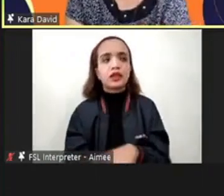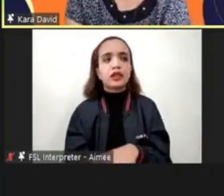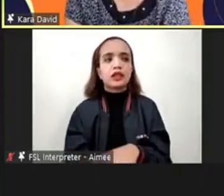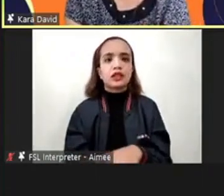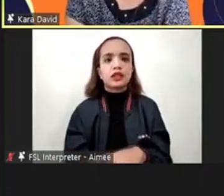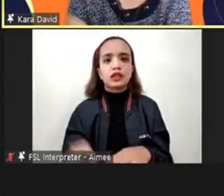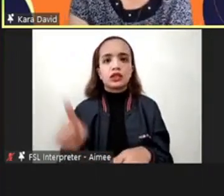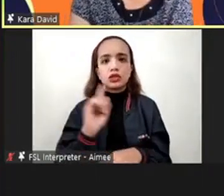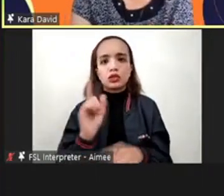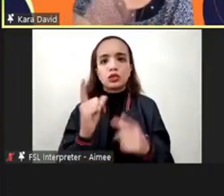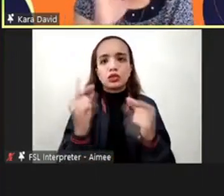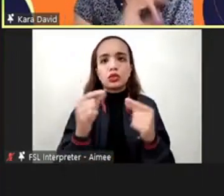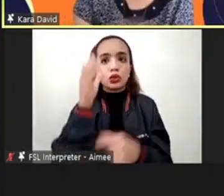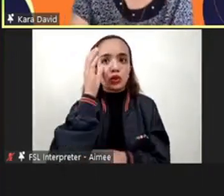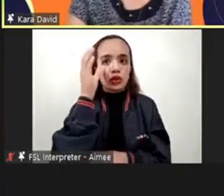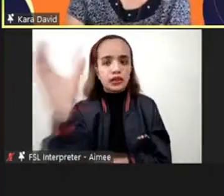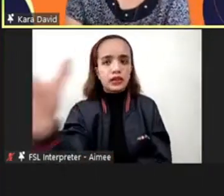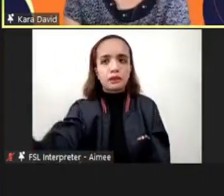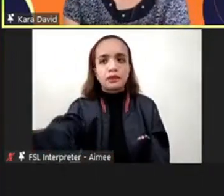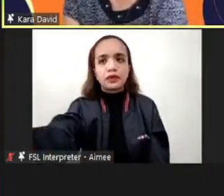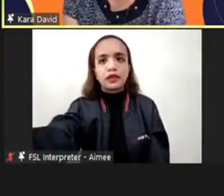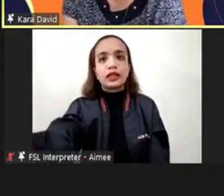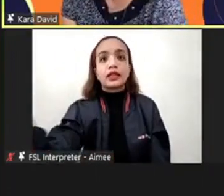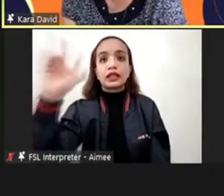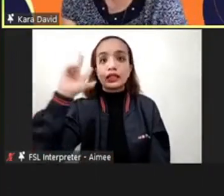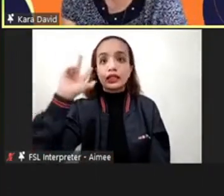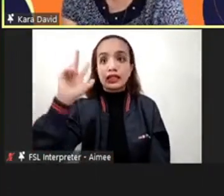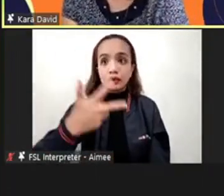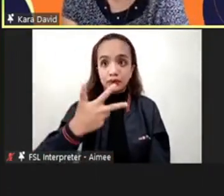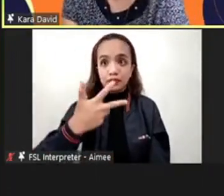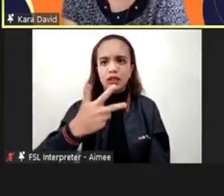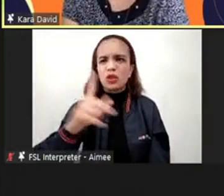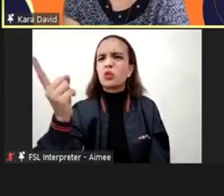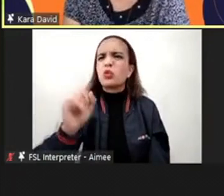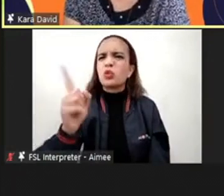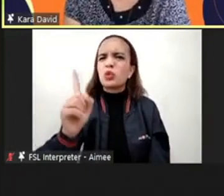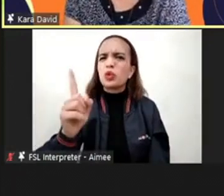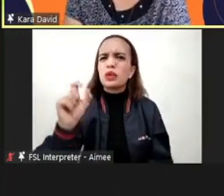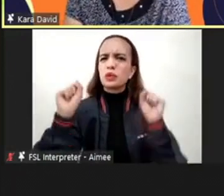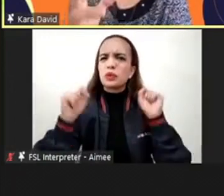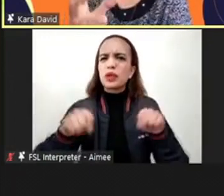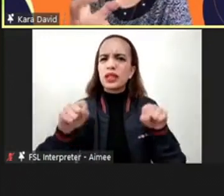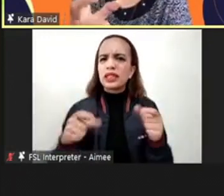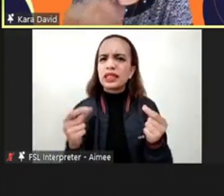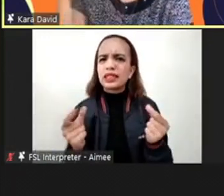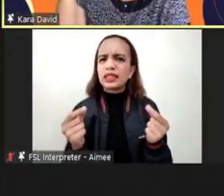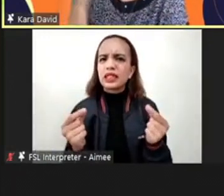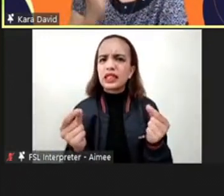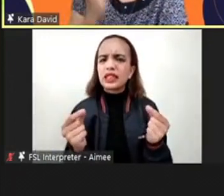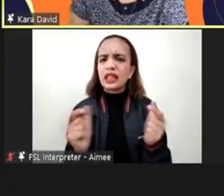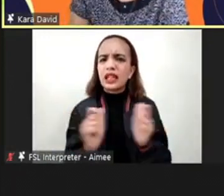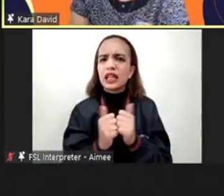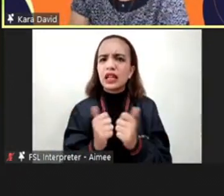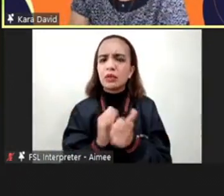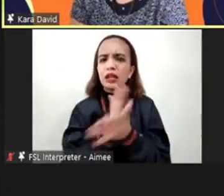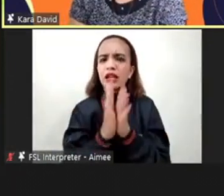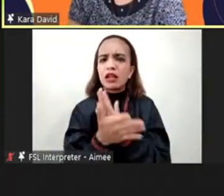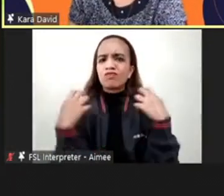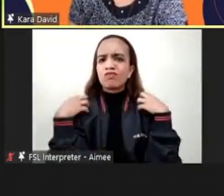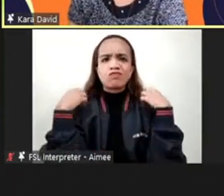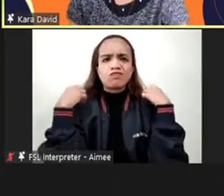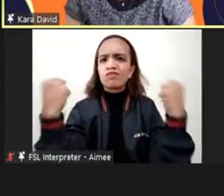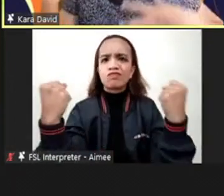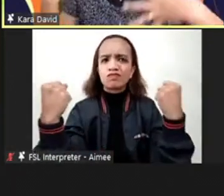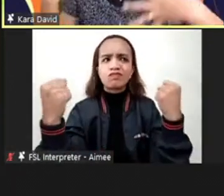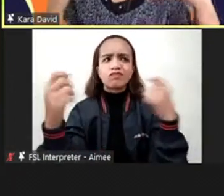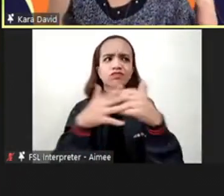mga konseptong ito. At ikatlo, ano-ano nga ba ang mga pwede nating gawin para maging mas matatag tayo sa gitna ng